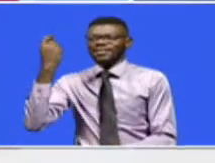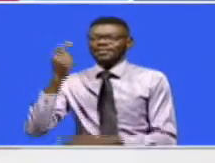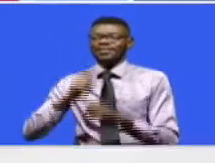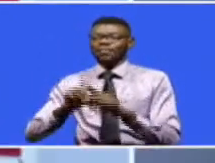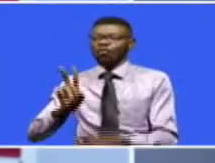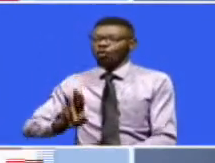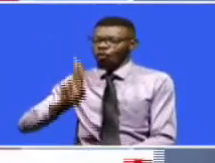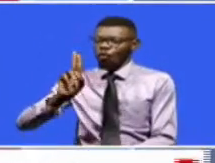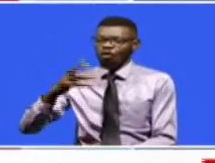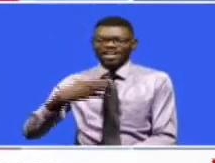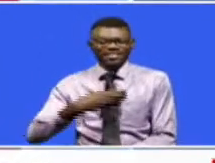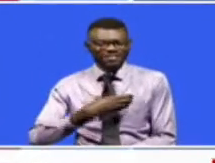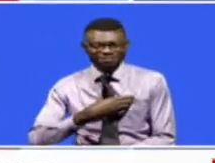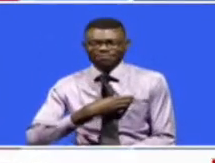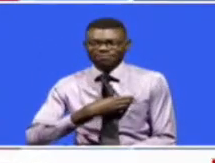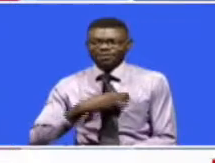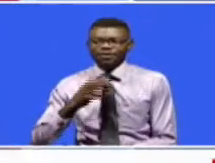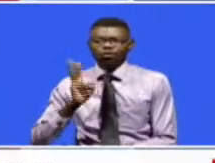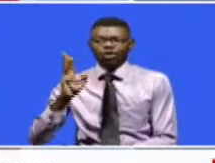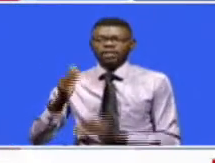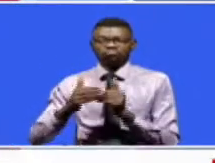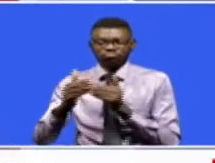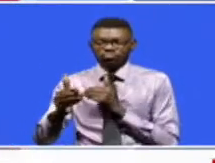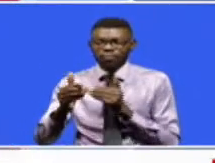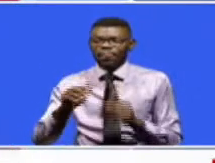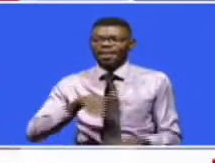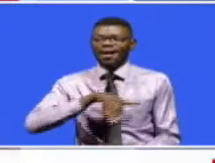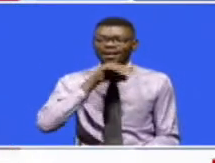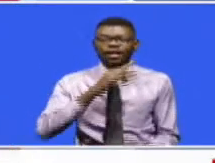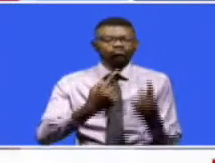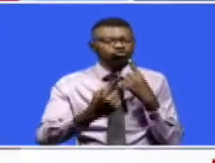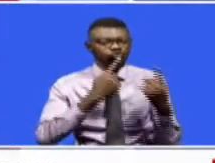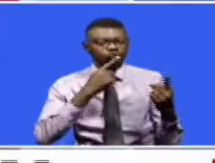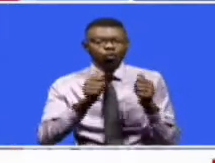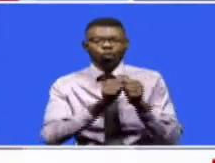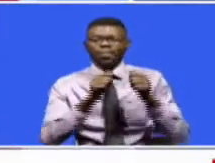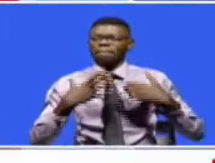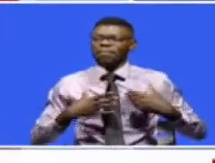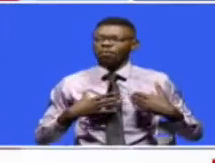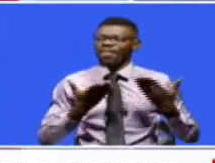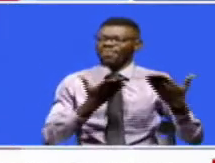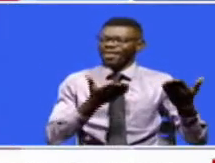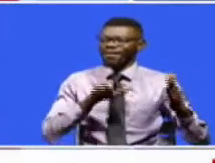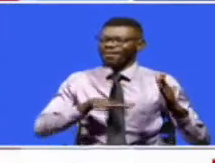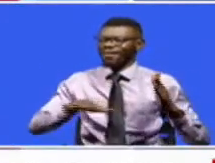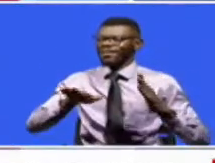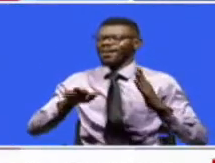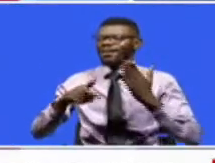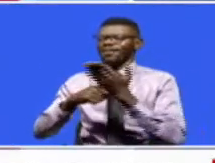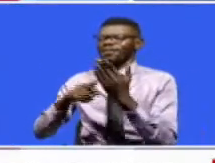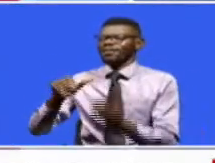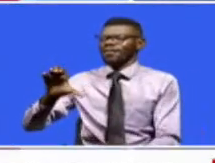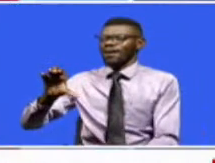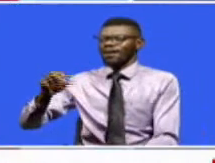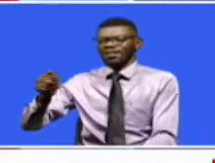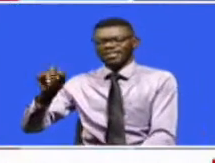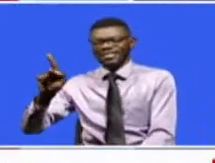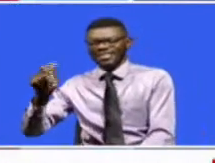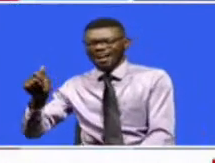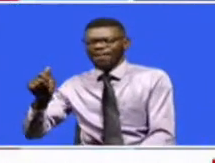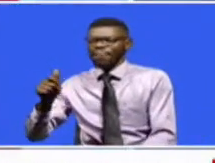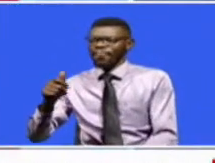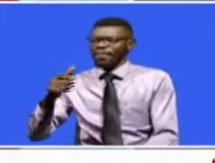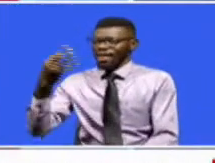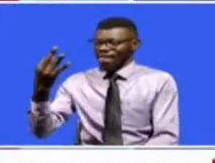Kenyatta kumaliza muhula wake. Akizungumza na wakazi katika eneo la Chaka baada ya kukamilisha ziara yake ya siku tatu eneo hilo,